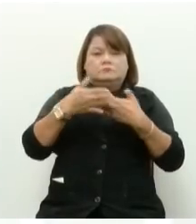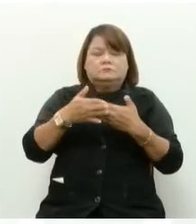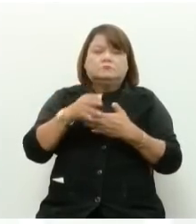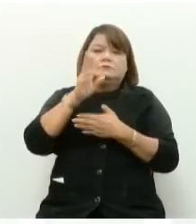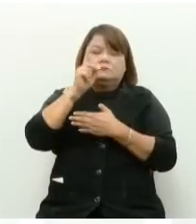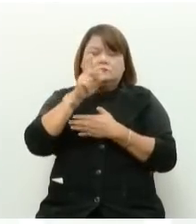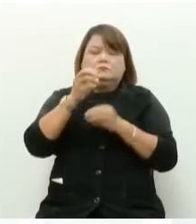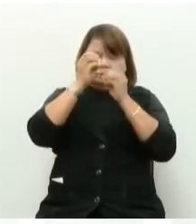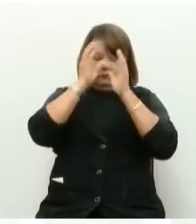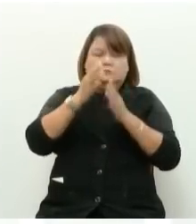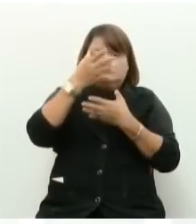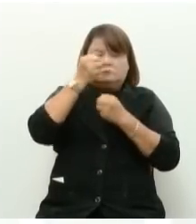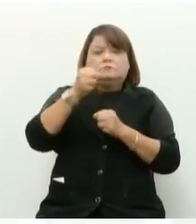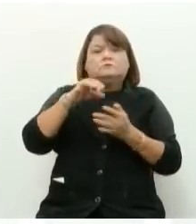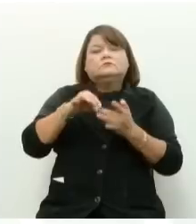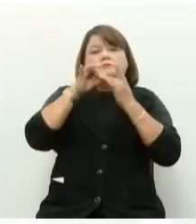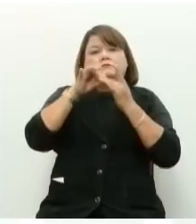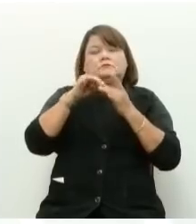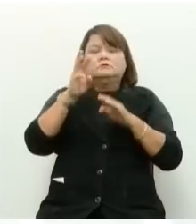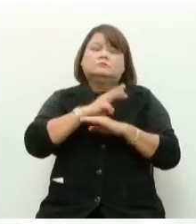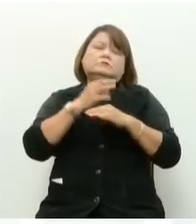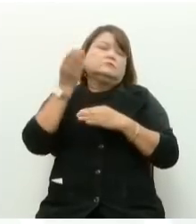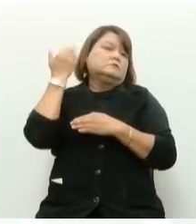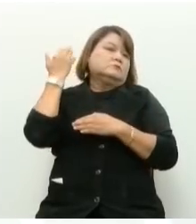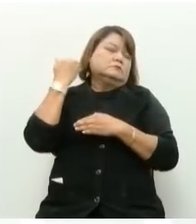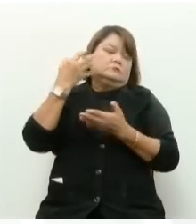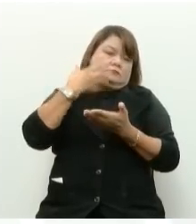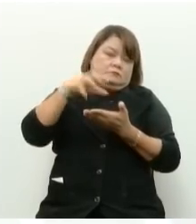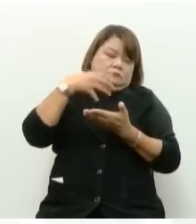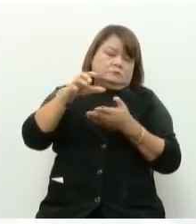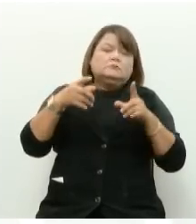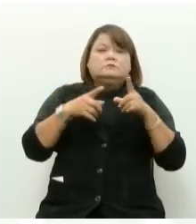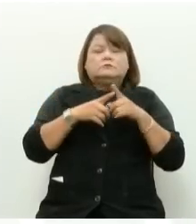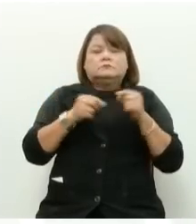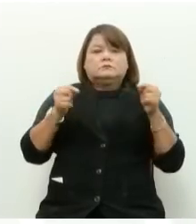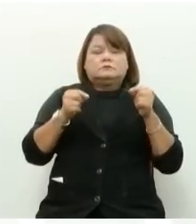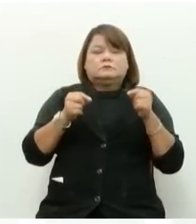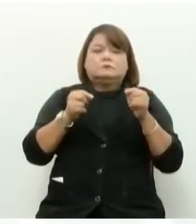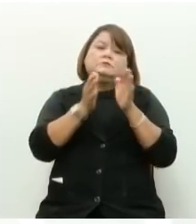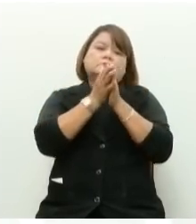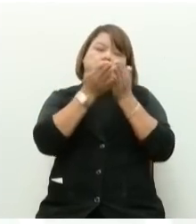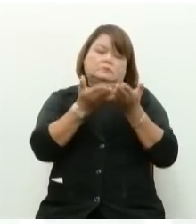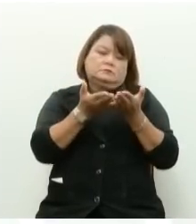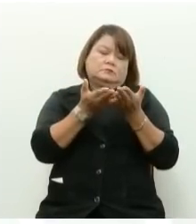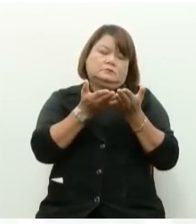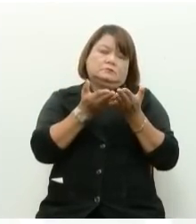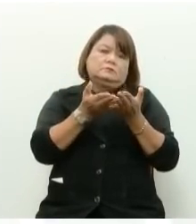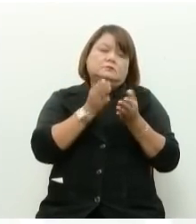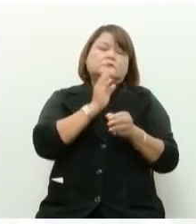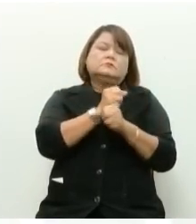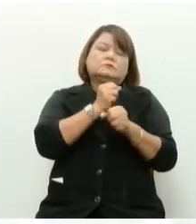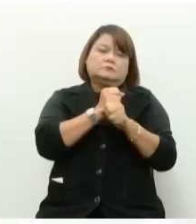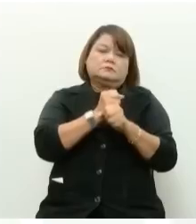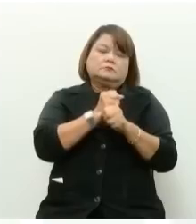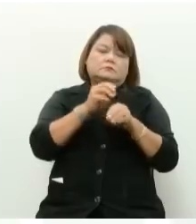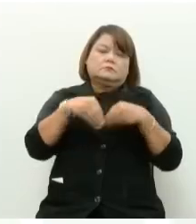ครูเนี่ยสนใจเป็นพิเศษแล้วก็ในวันนั้นก็ได้กล่าวถึงในเรื่องของ หนังสือแนวปฏิบัติให้สถานศึกษากับเขตพื้น